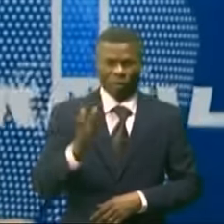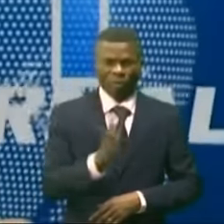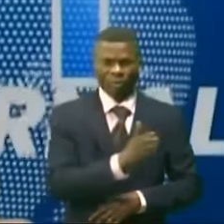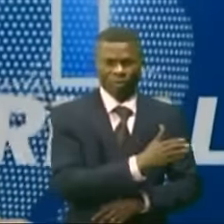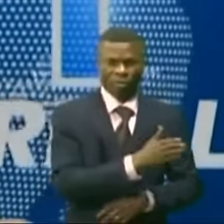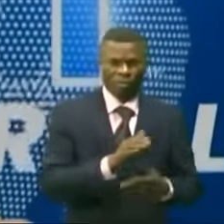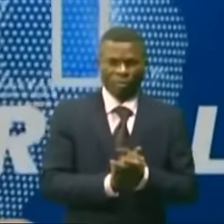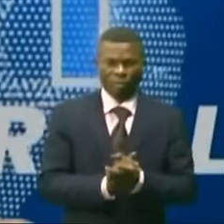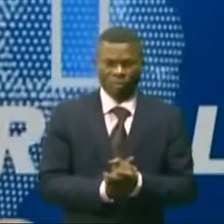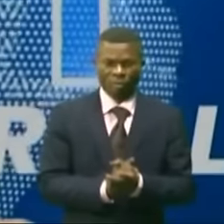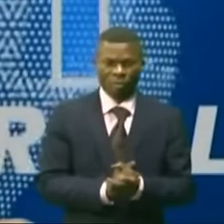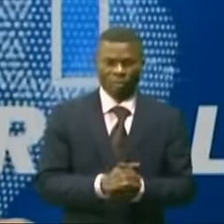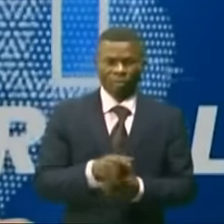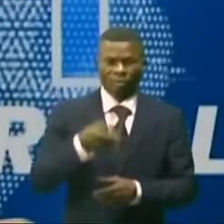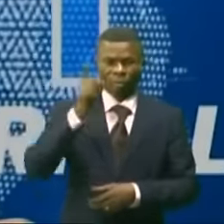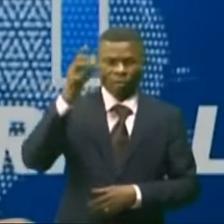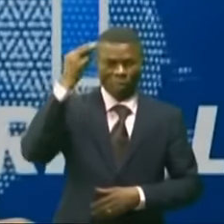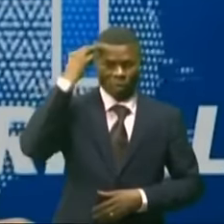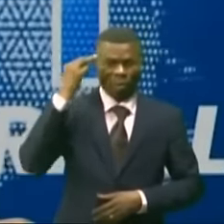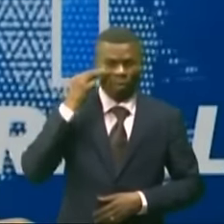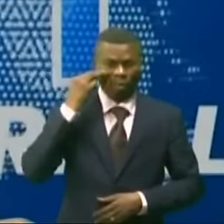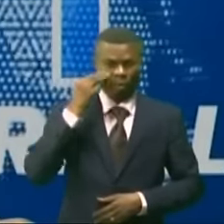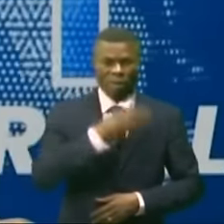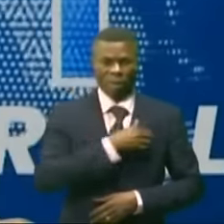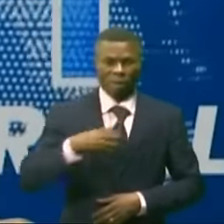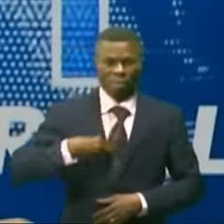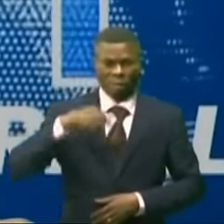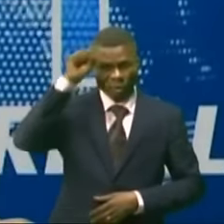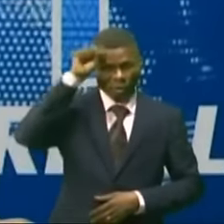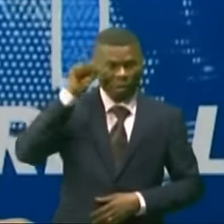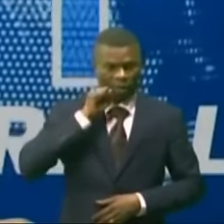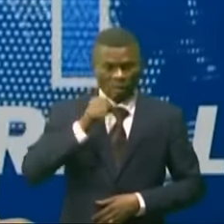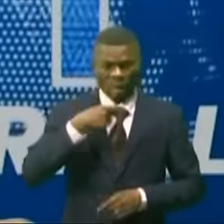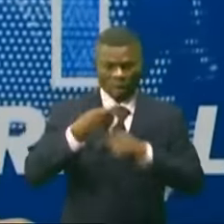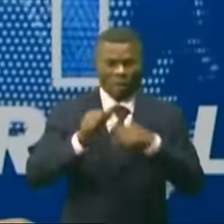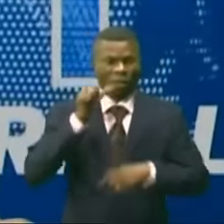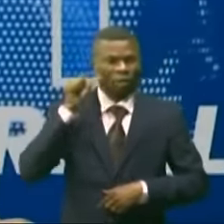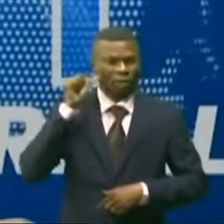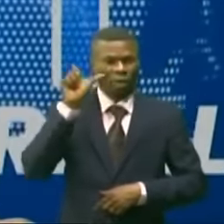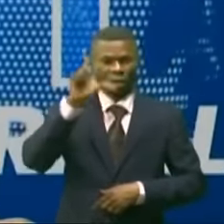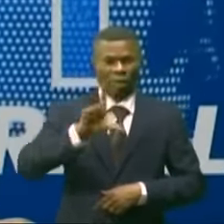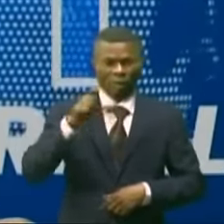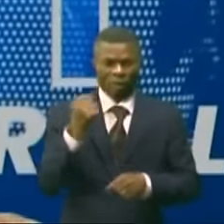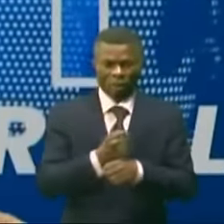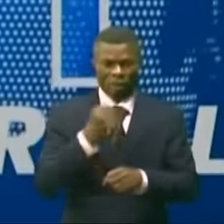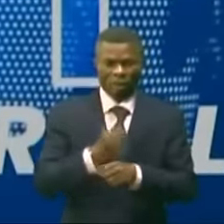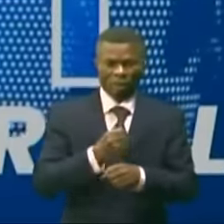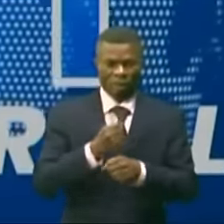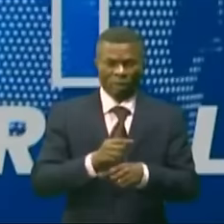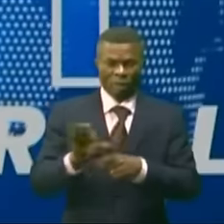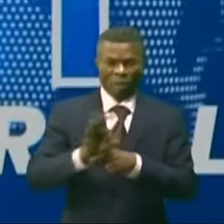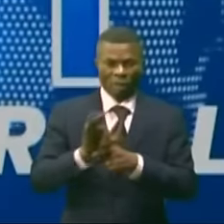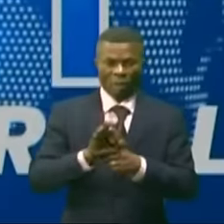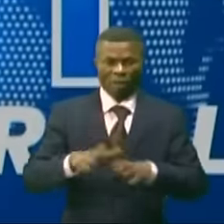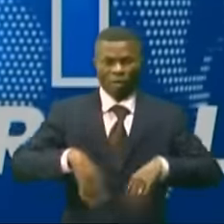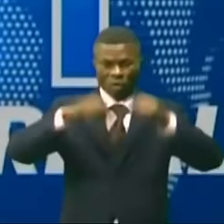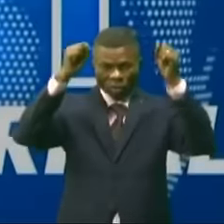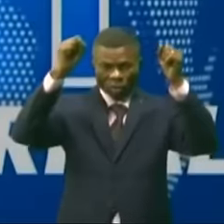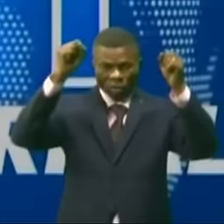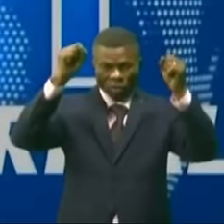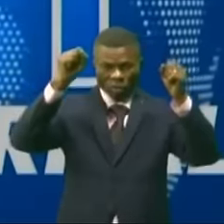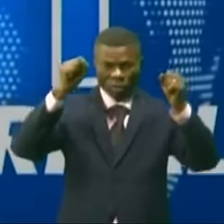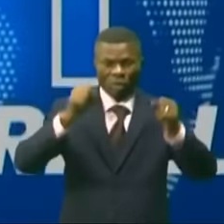2023 la première ministre judith souminois a lancé hier lundi les travaux de l'atelier de validation de